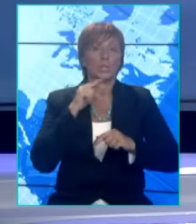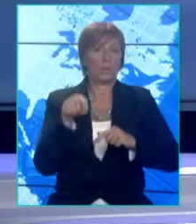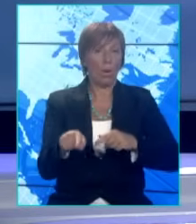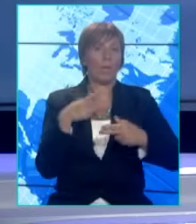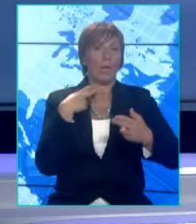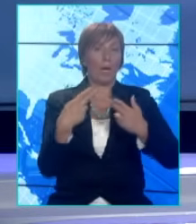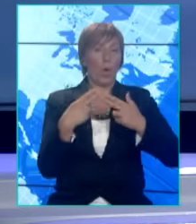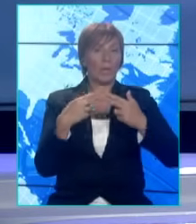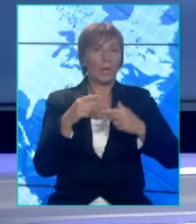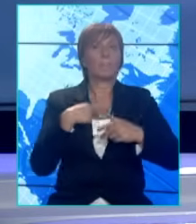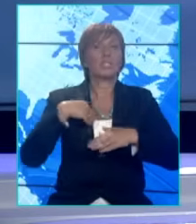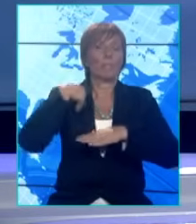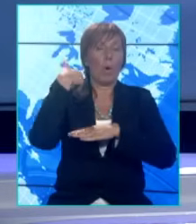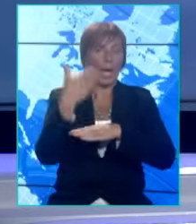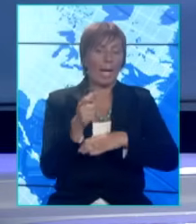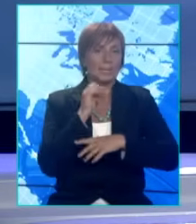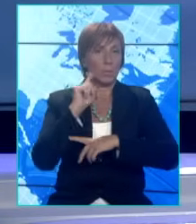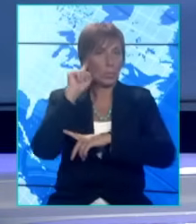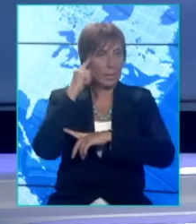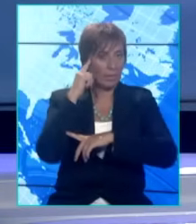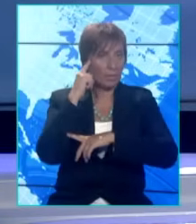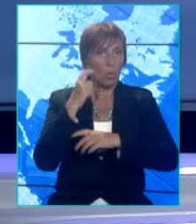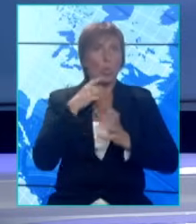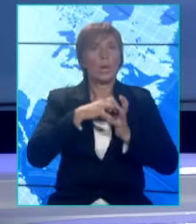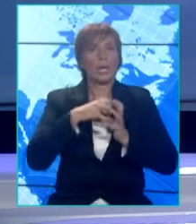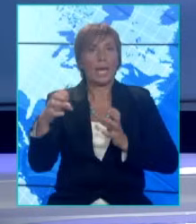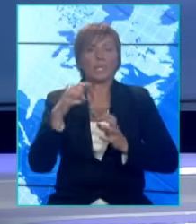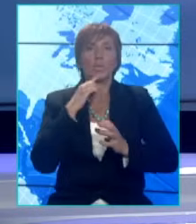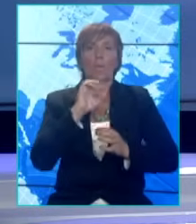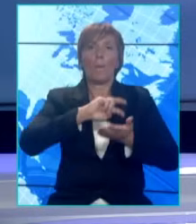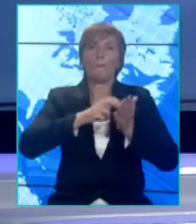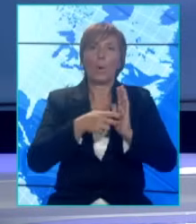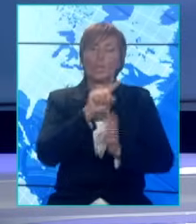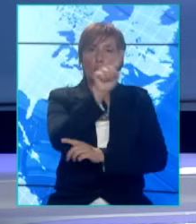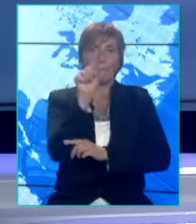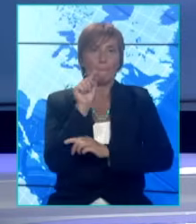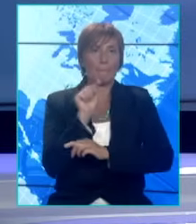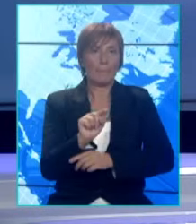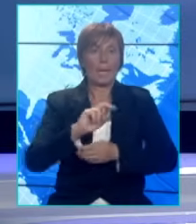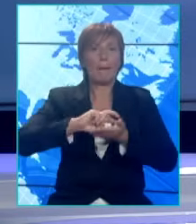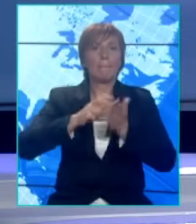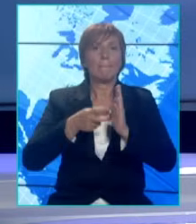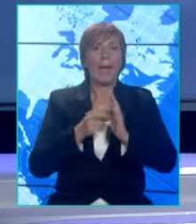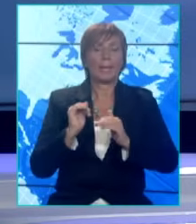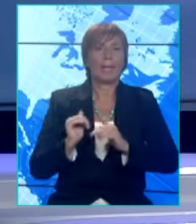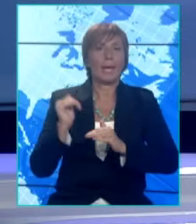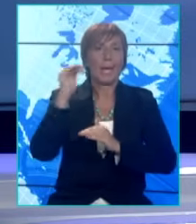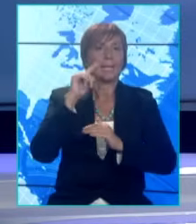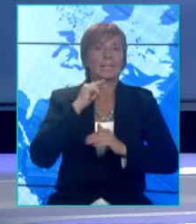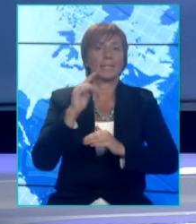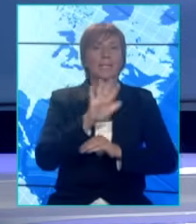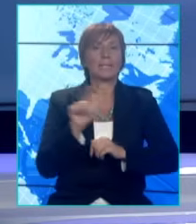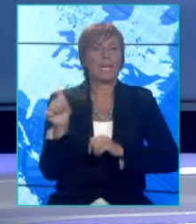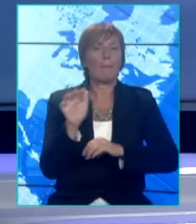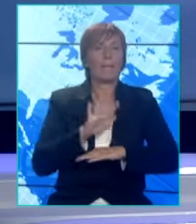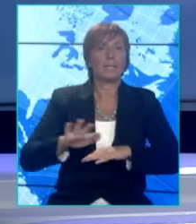ove konferencije, ćemo nešto kasnije u dnevniku. U nastavku o gorućem političkom pitanju. Plan rasta za Zapadni Balkan.